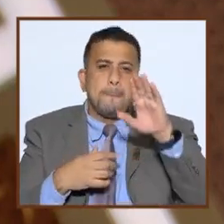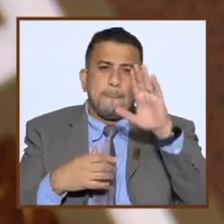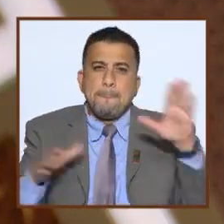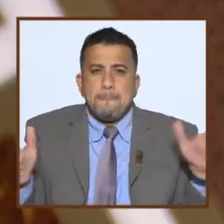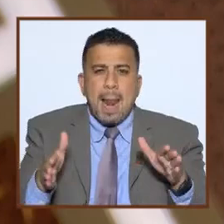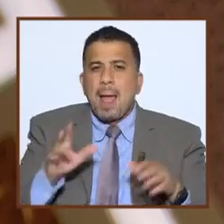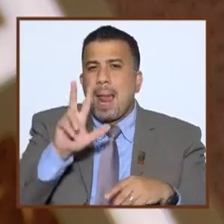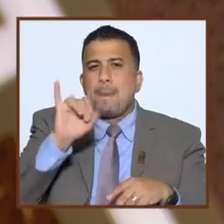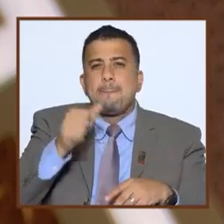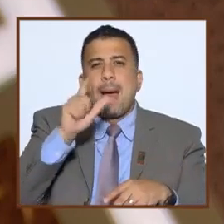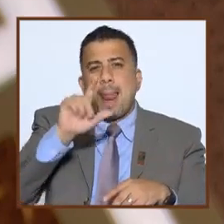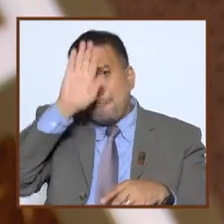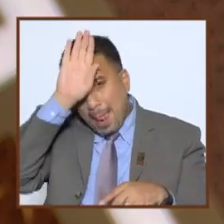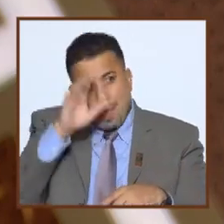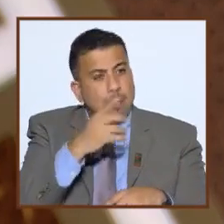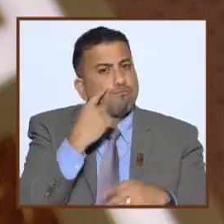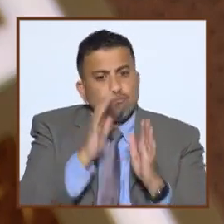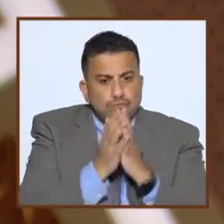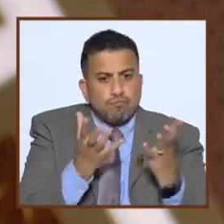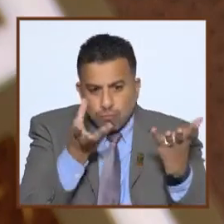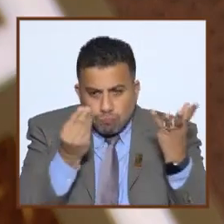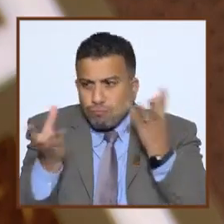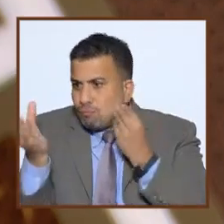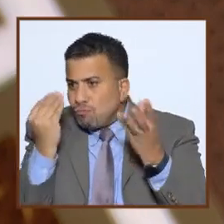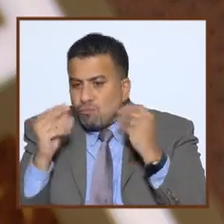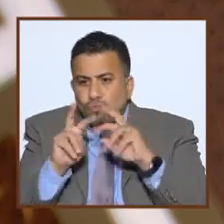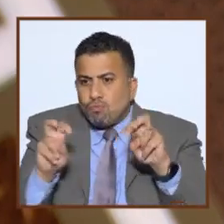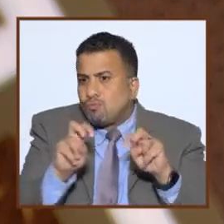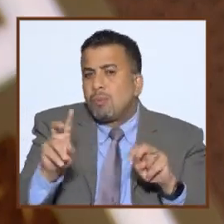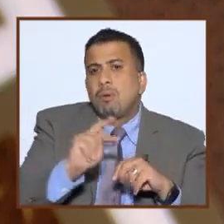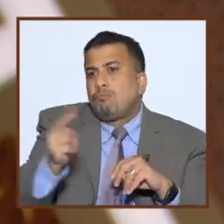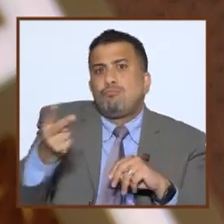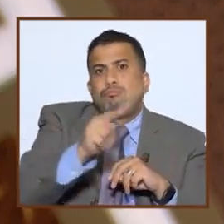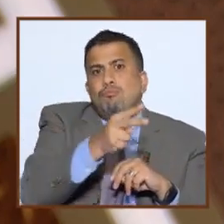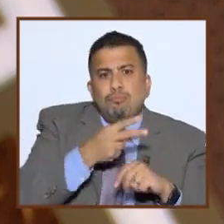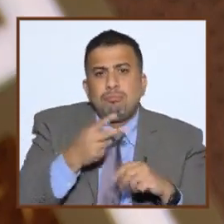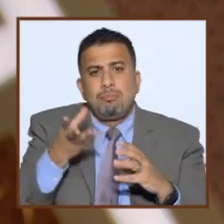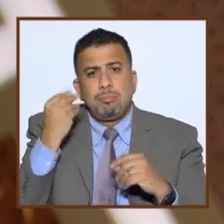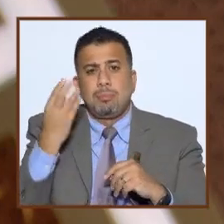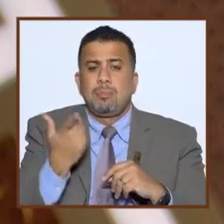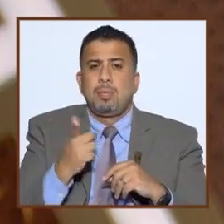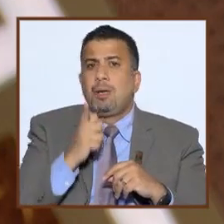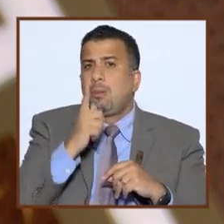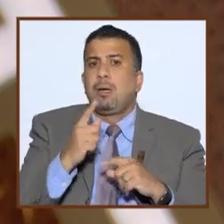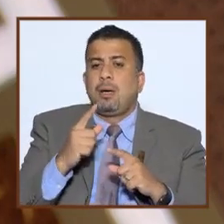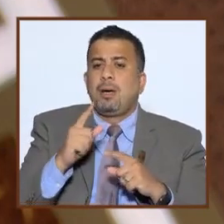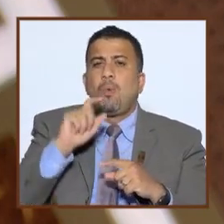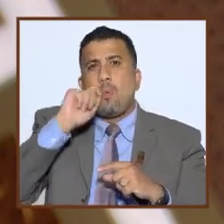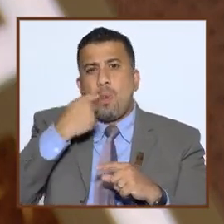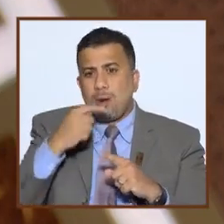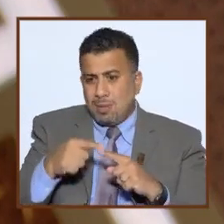المساله الاخرى اخت الفاضله الان ذكرتني بان شخص يقول والله ذكر عن رجل يقول